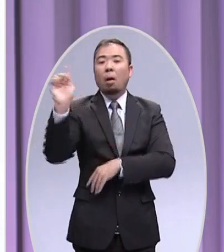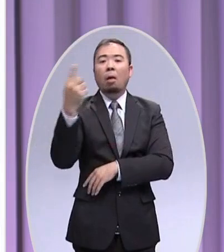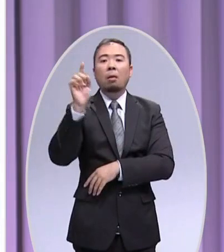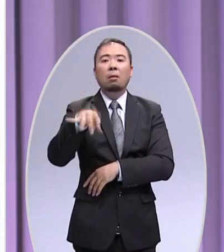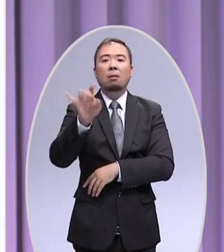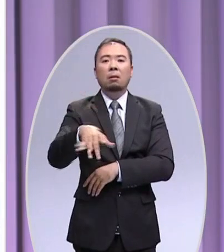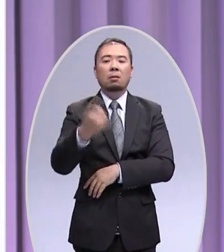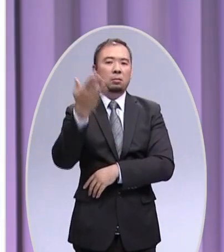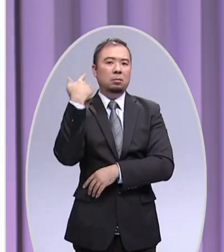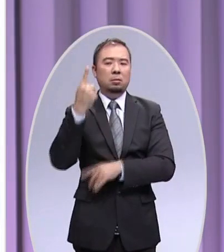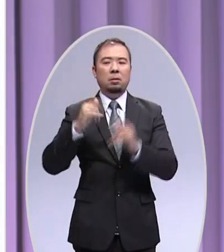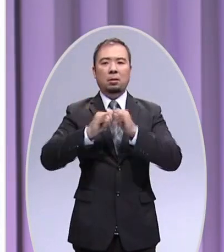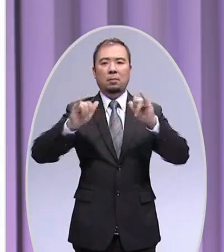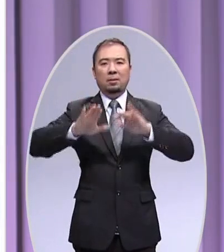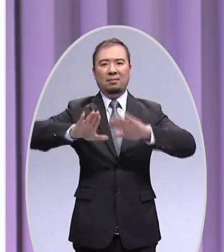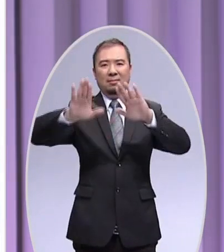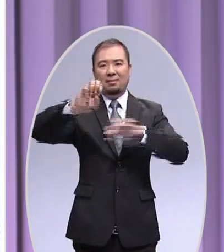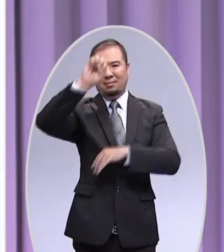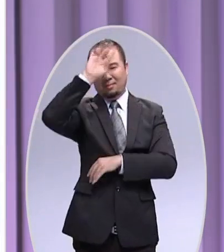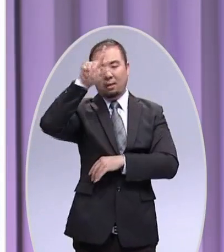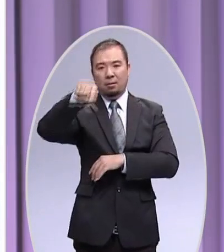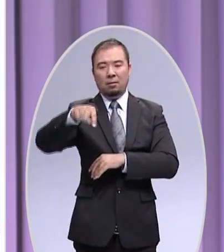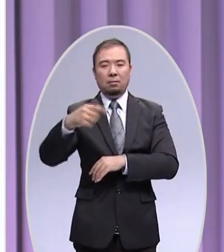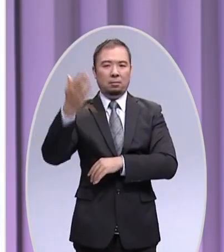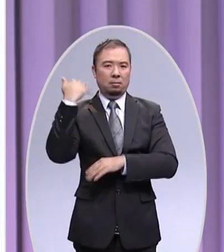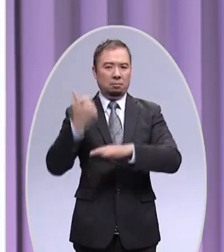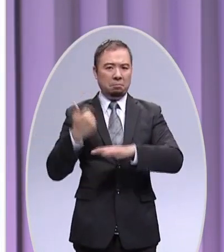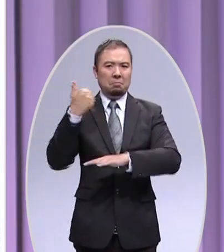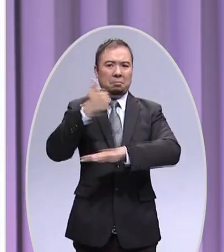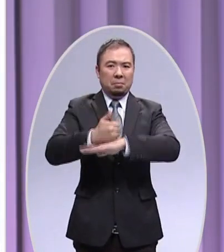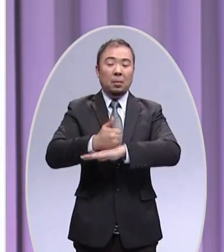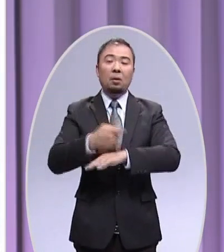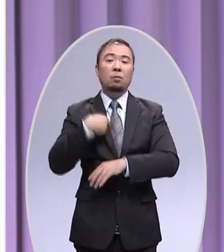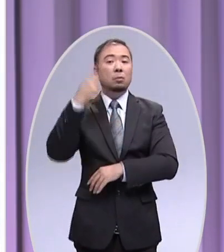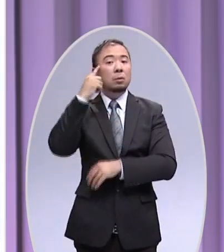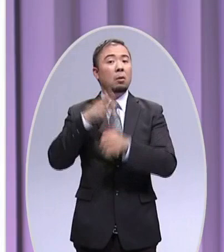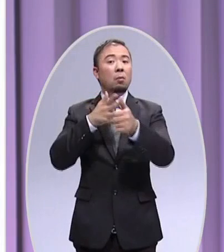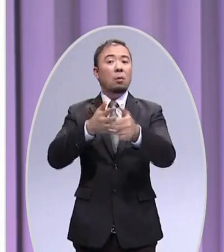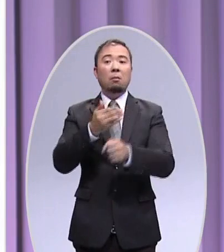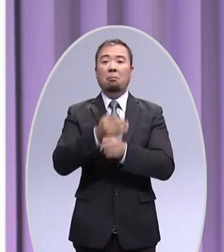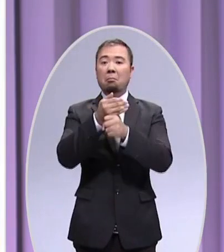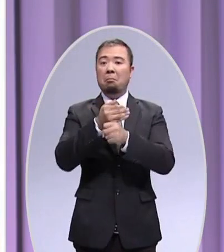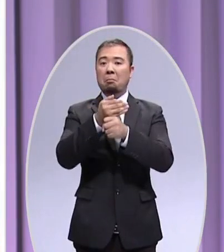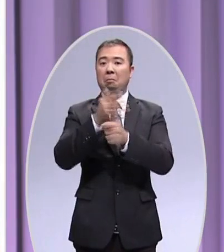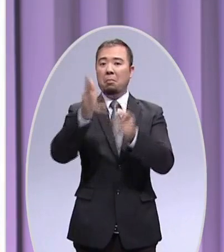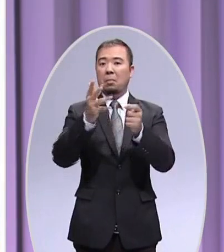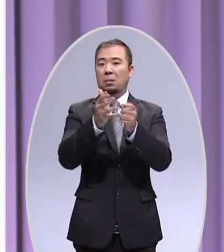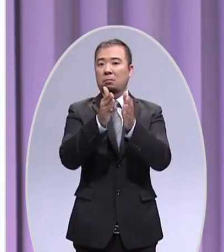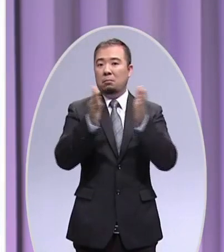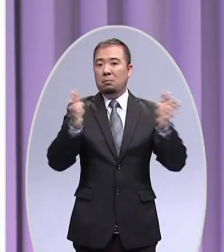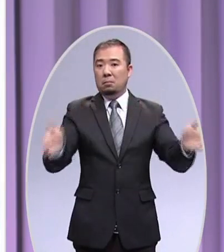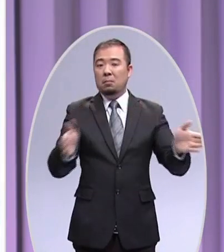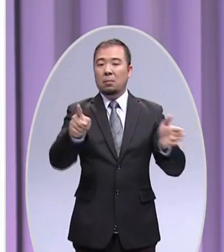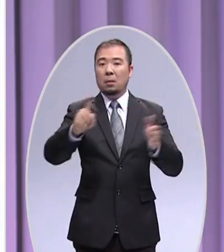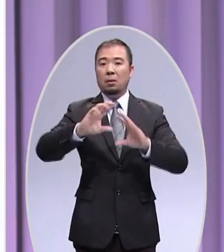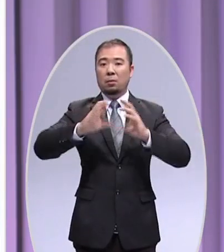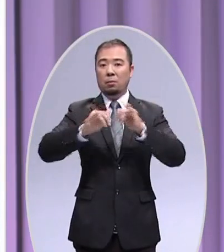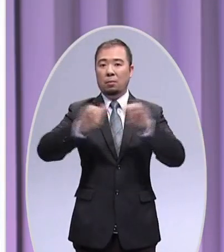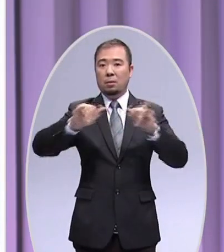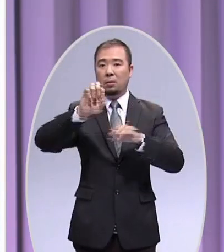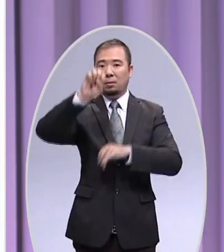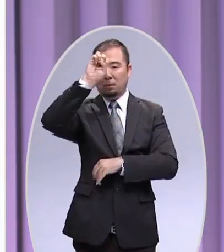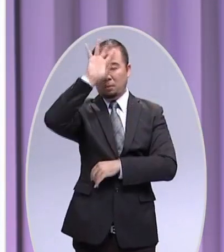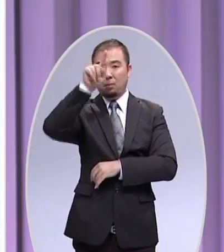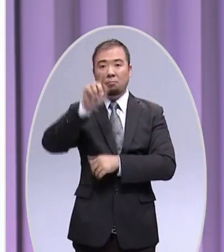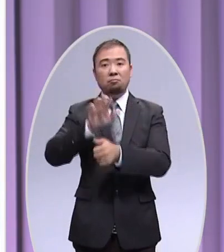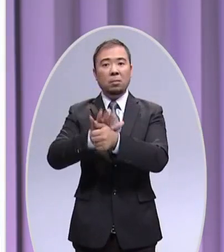把持国营事业，怎么在各县市自己去当诸侯，怎么样在中央分派，好，大家